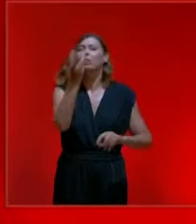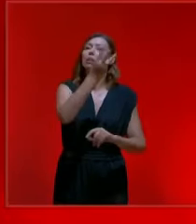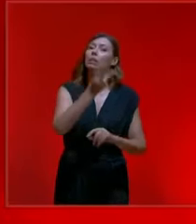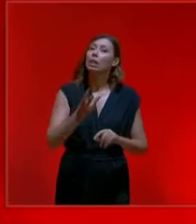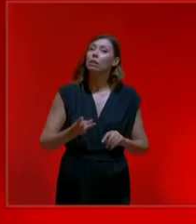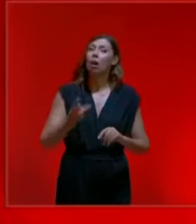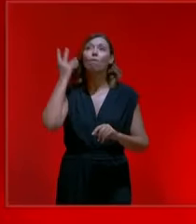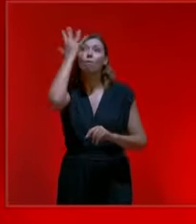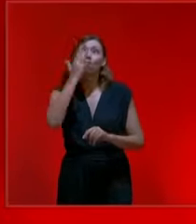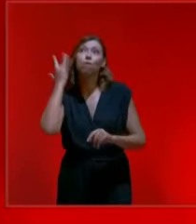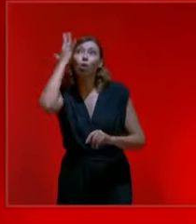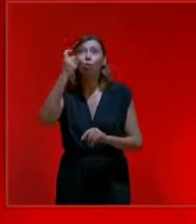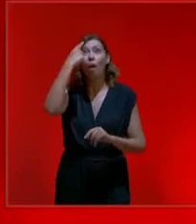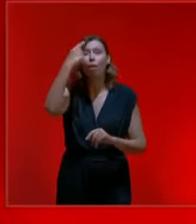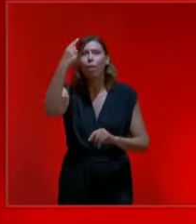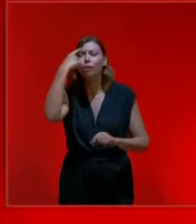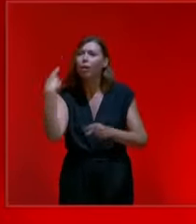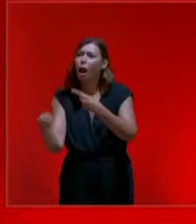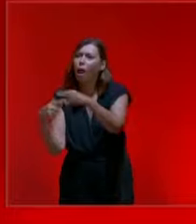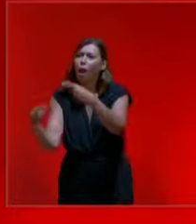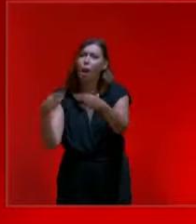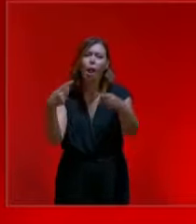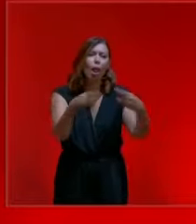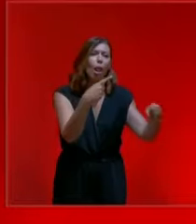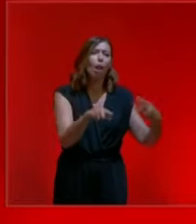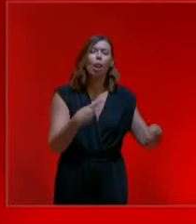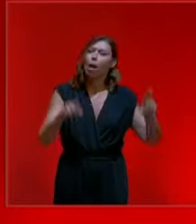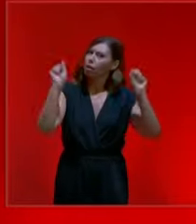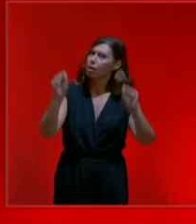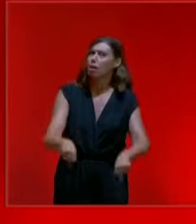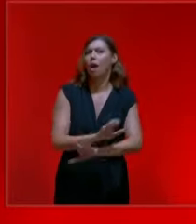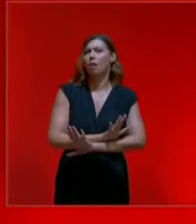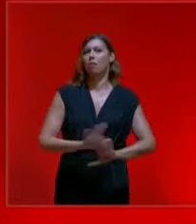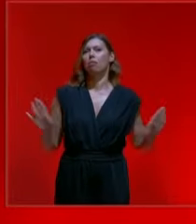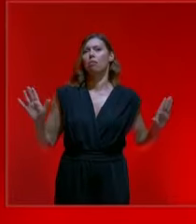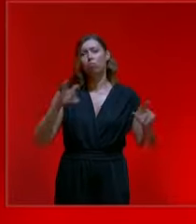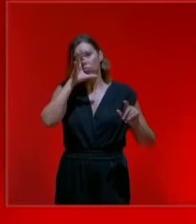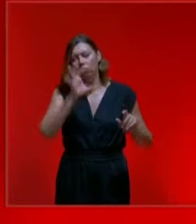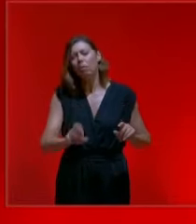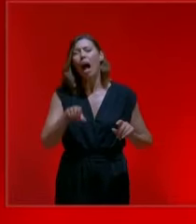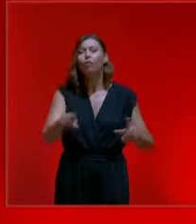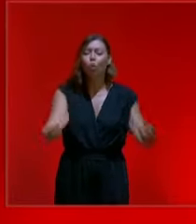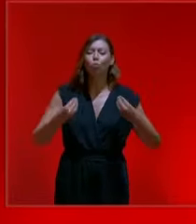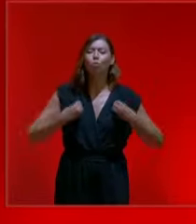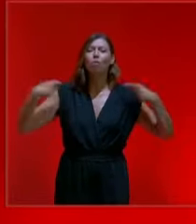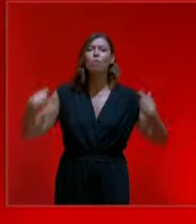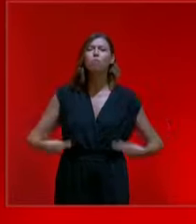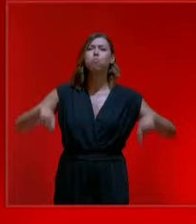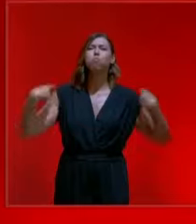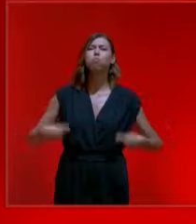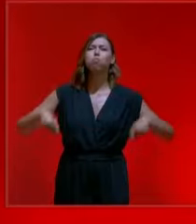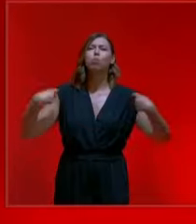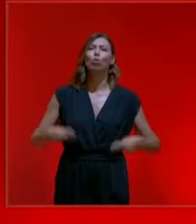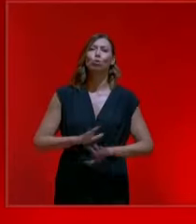προσεγγίσεις, θα υπάρχει και πλουραλισμός και θα υπάρχει και πλούσιος εσωκομματικός διάλογος. Αυτό που δεν πρέπει να υπάρχει, κατά τη